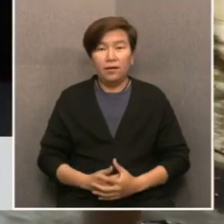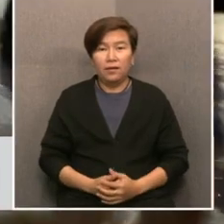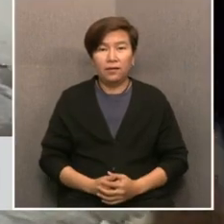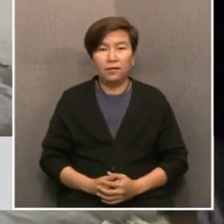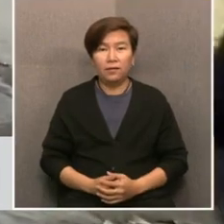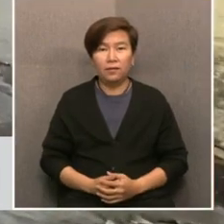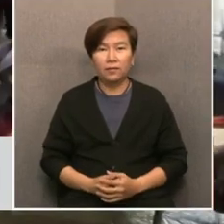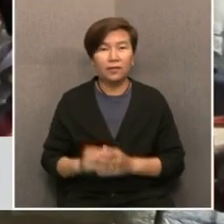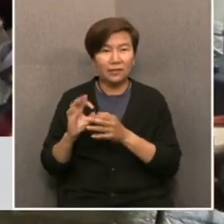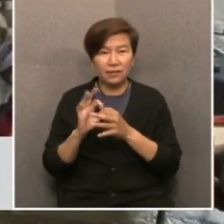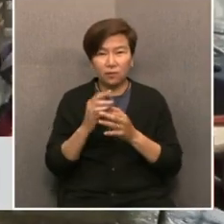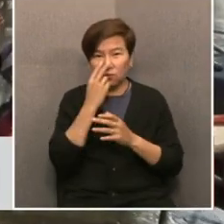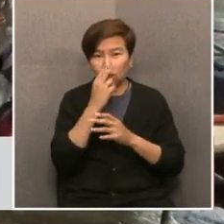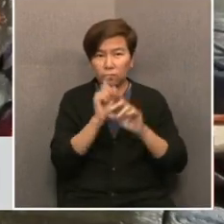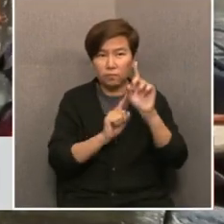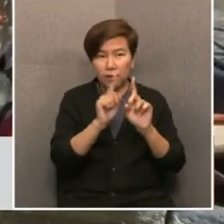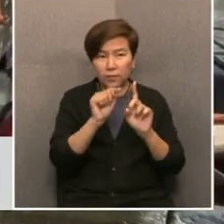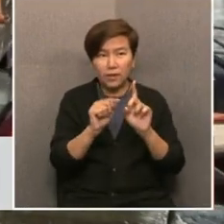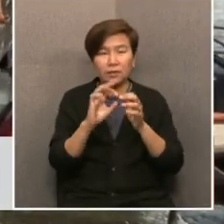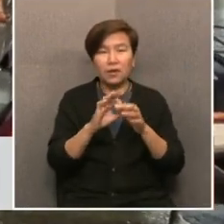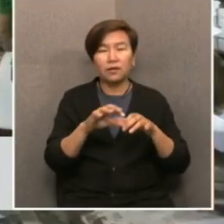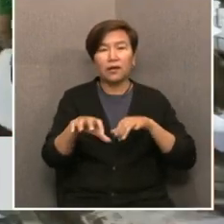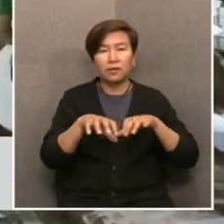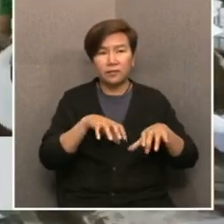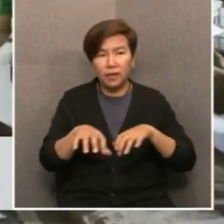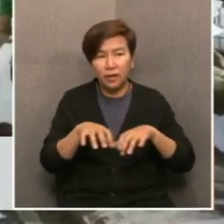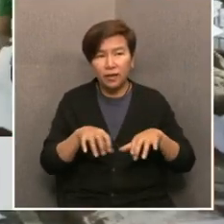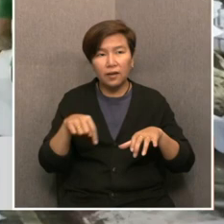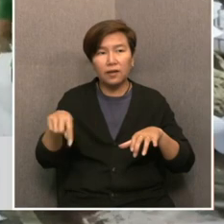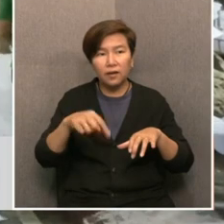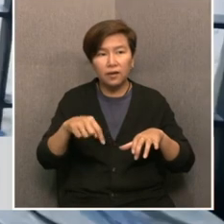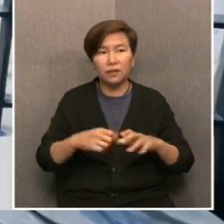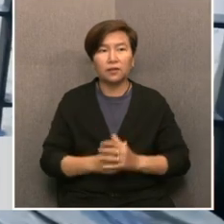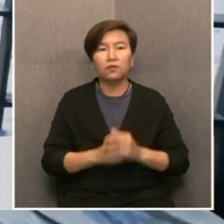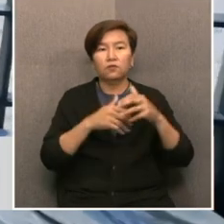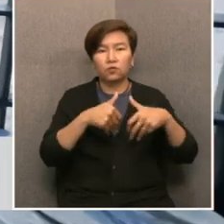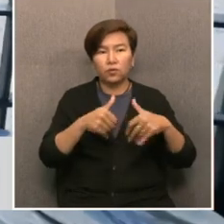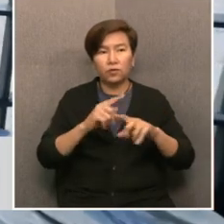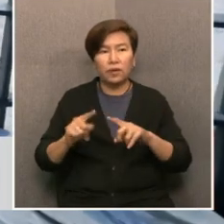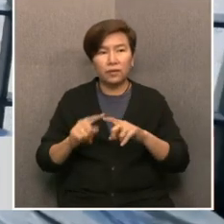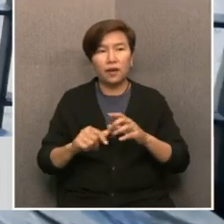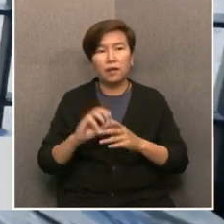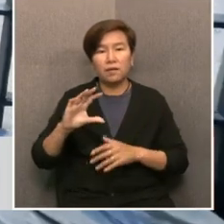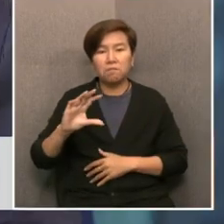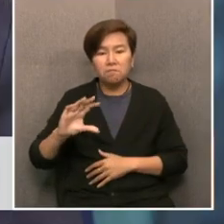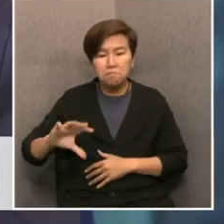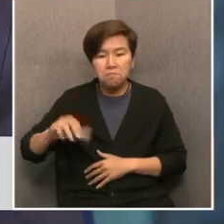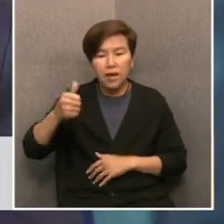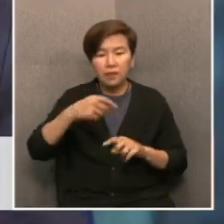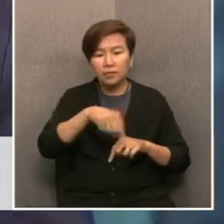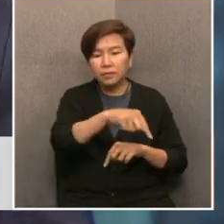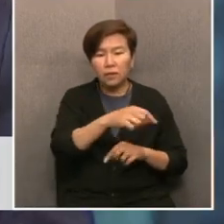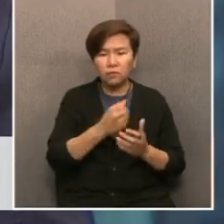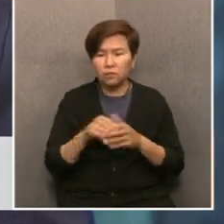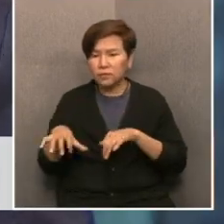โทรลในเรื่องของความเสียหายได้ในเรื่องของการบริหารจัดการตัวเนี้ยต้องเข้ามาแต่ละชุมชนแต่ละเมืองเนี่ยก็ต้องหาพื้นที่รองรับตรงนี้ไว้แล้ว